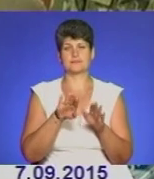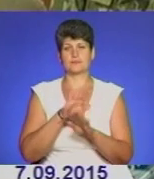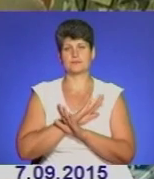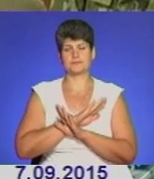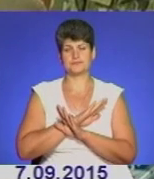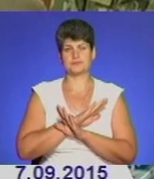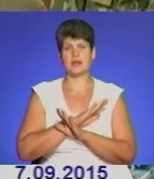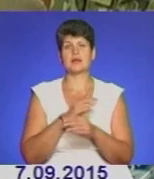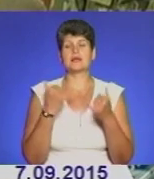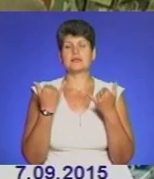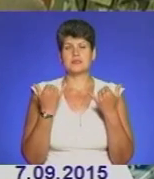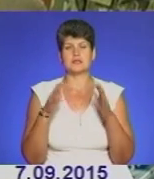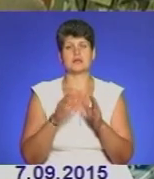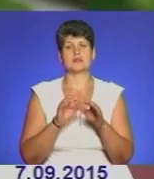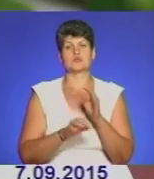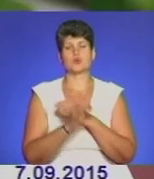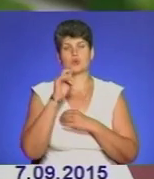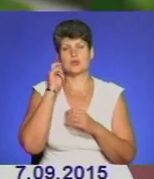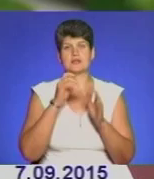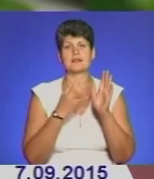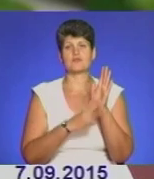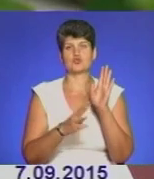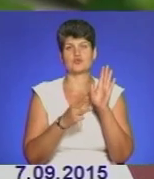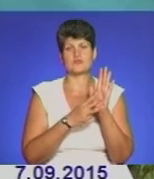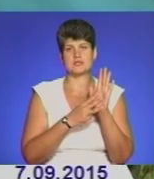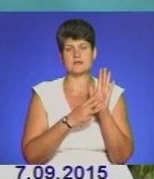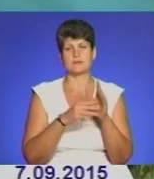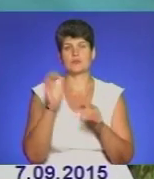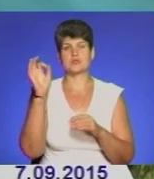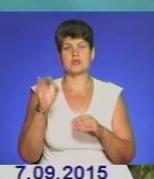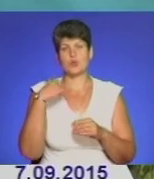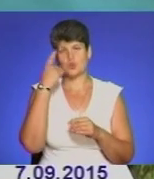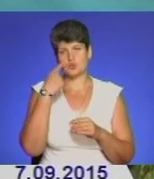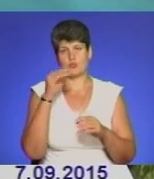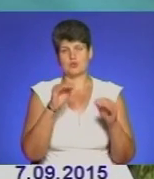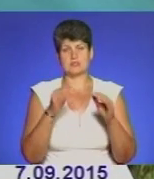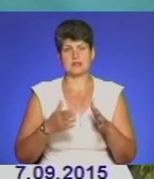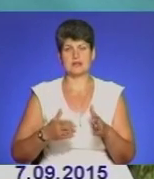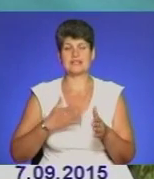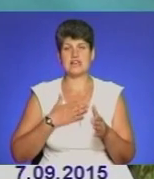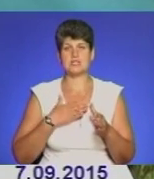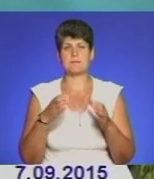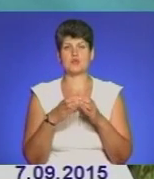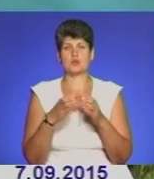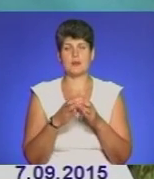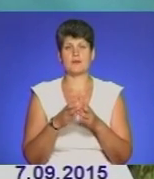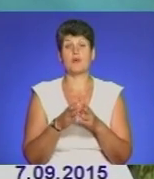Нині на сході України 98% службового складу. З листопада місяця минулого року наш підрозділ